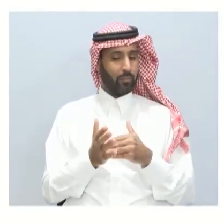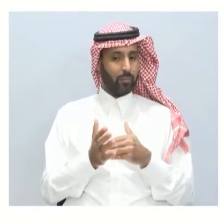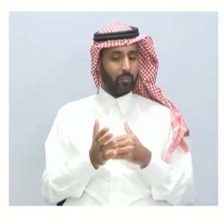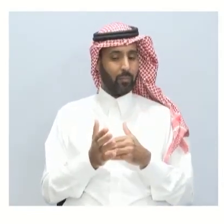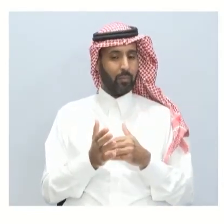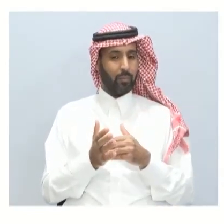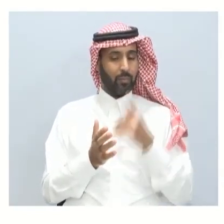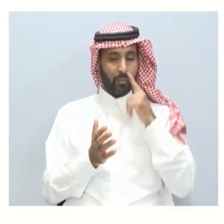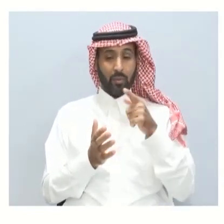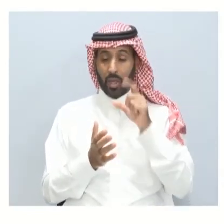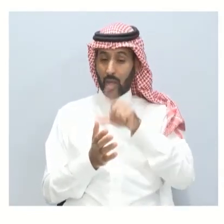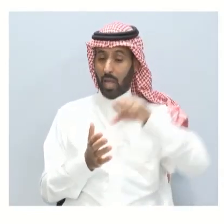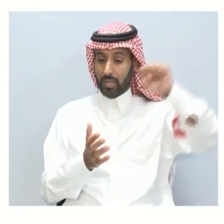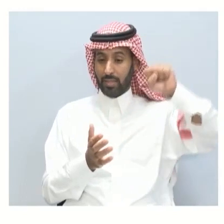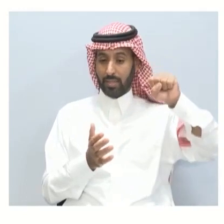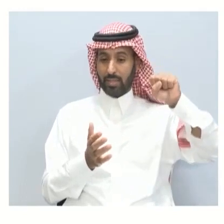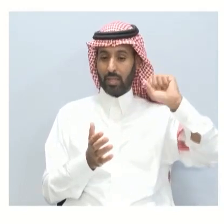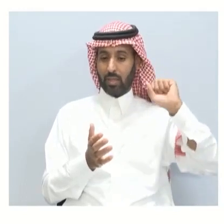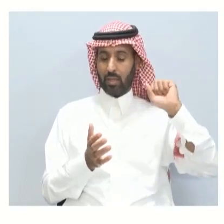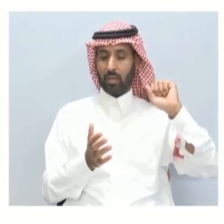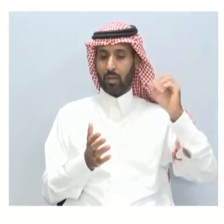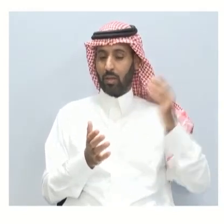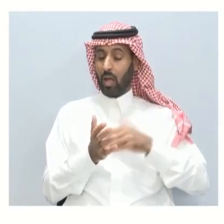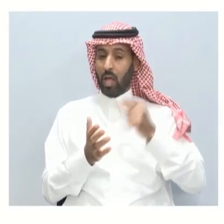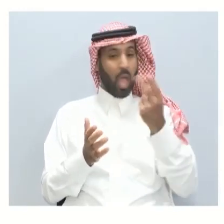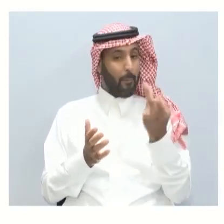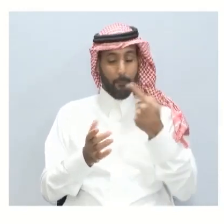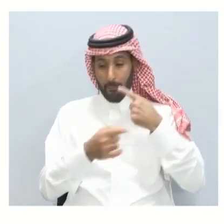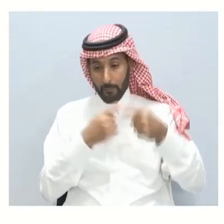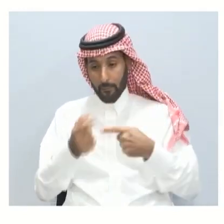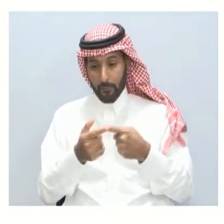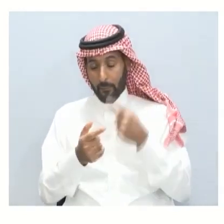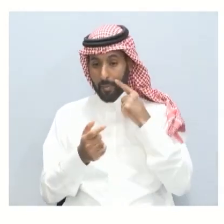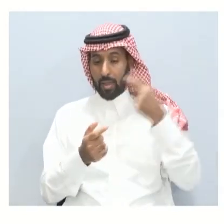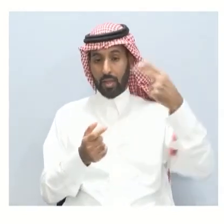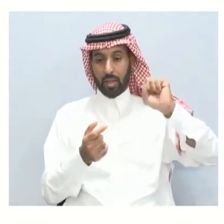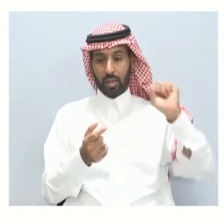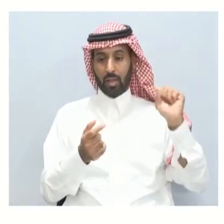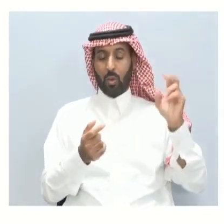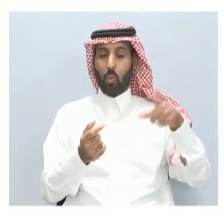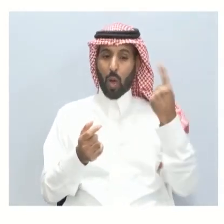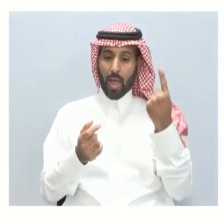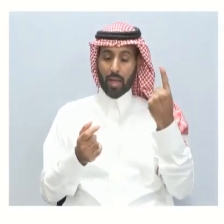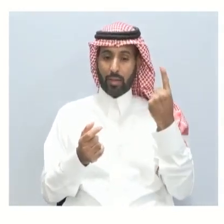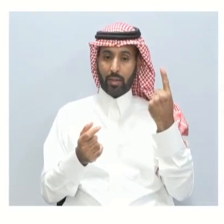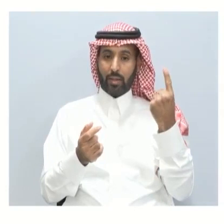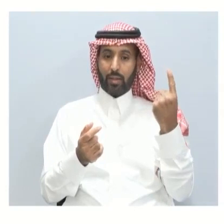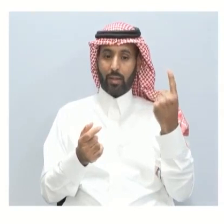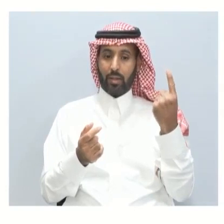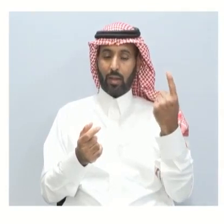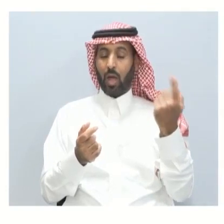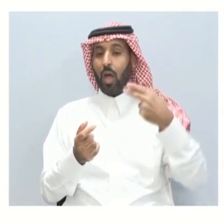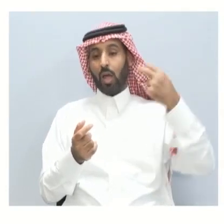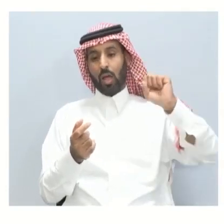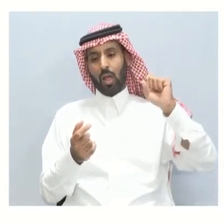طبعا ولكن رقم الدوره هنا في الهيدروجين واحد في